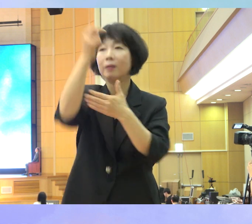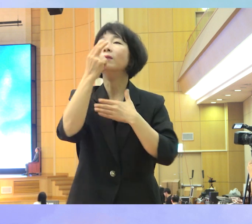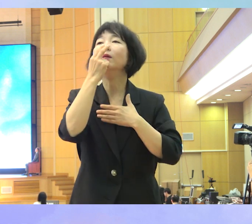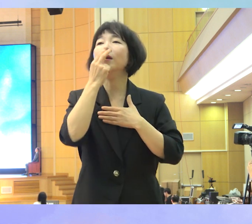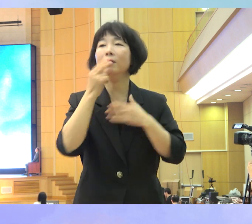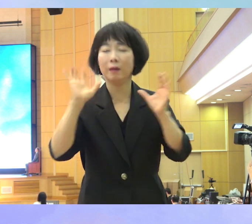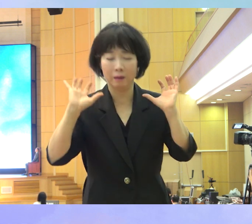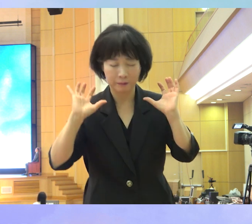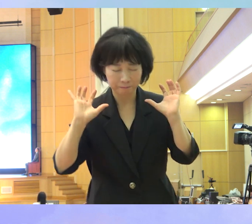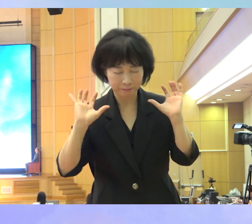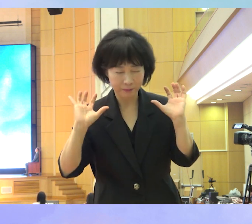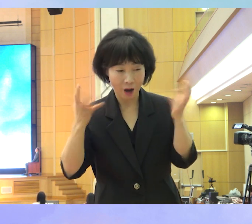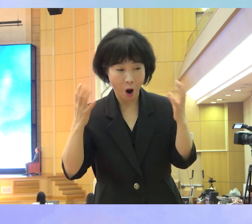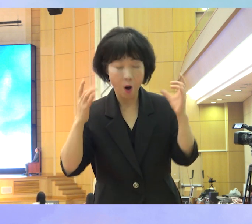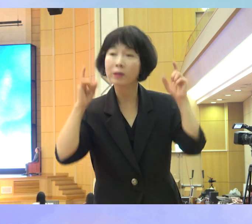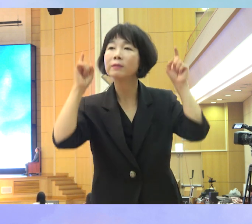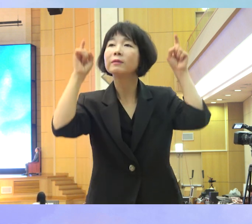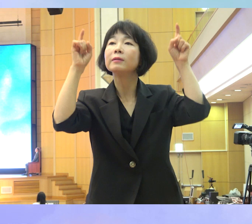어린 양